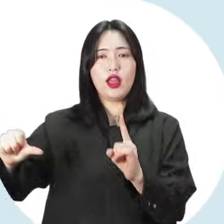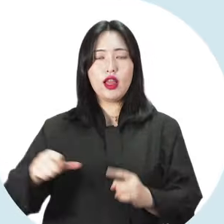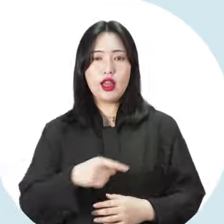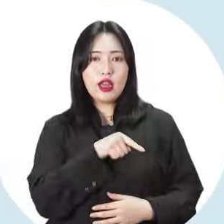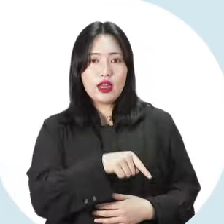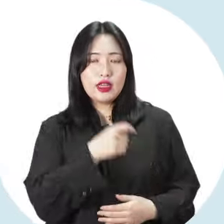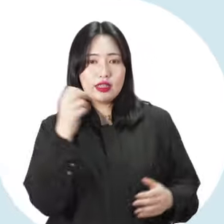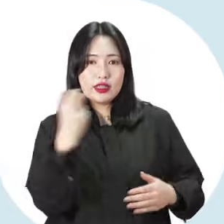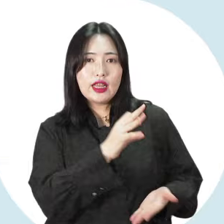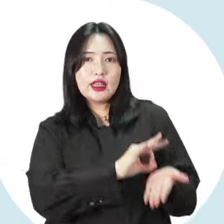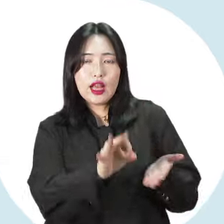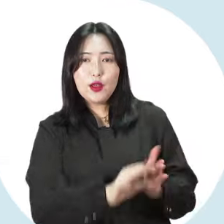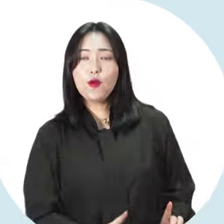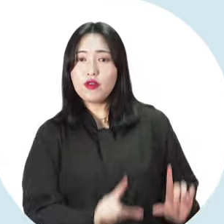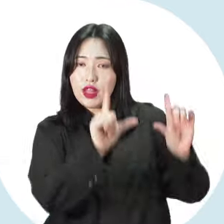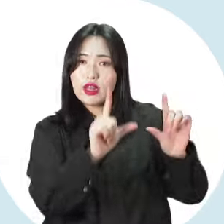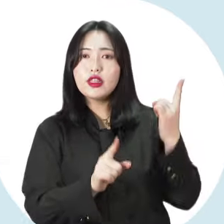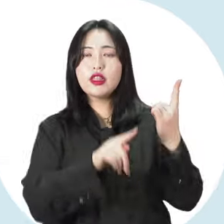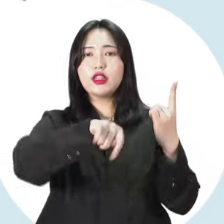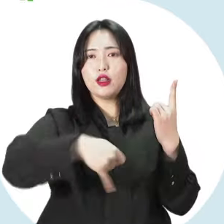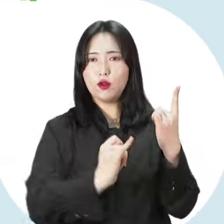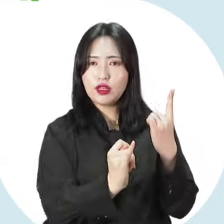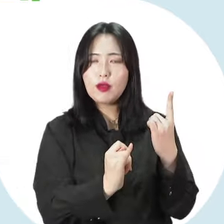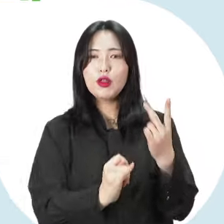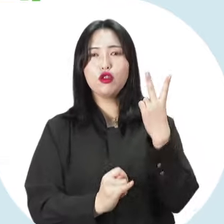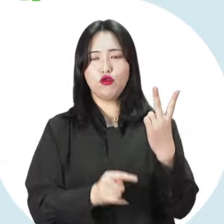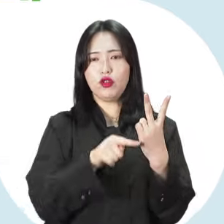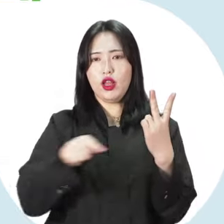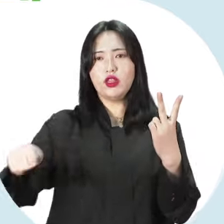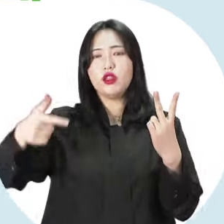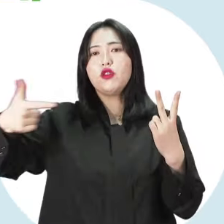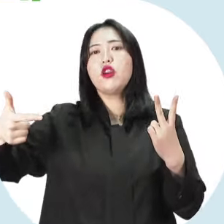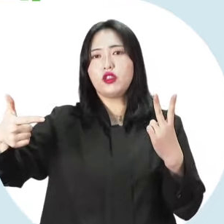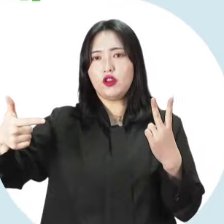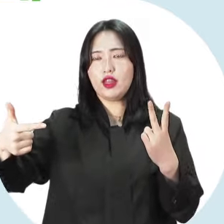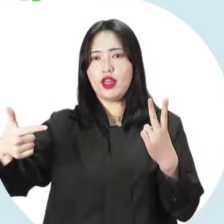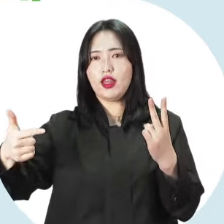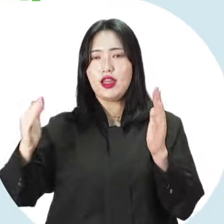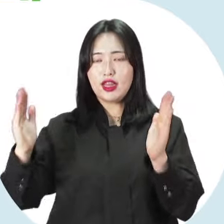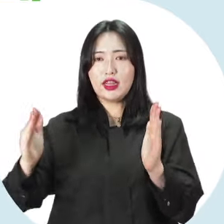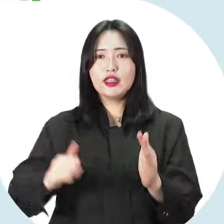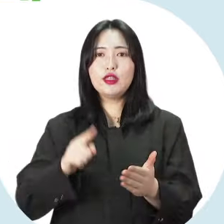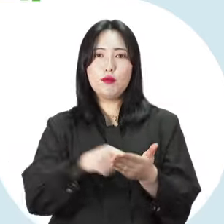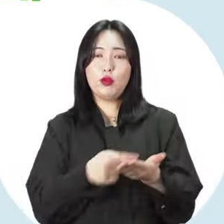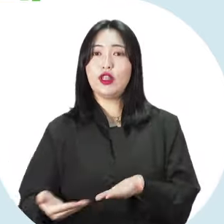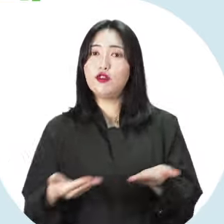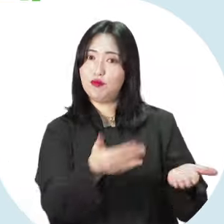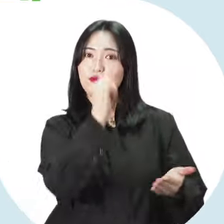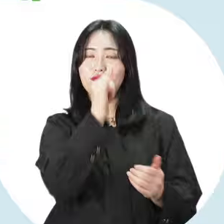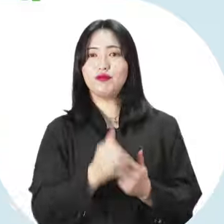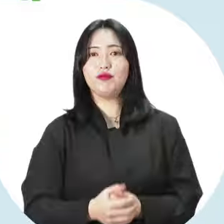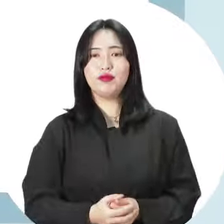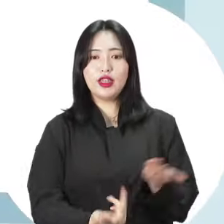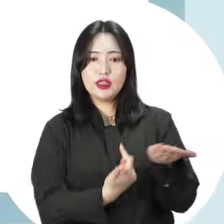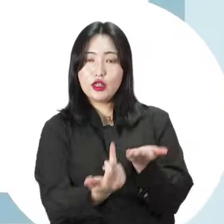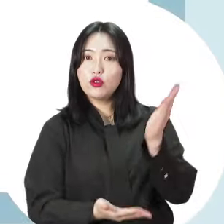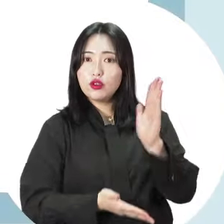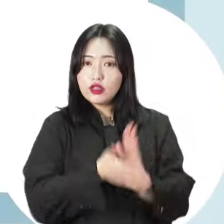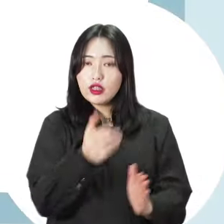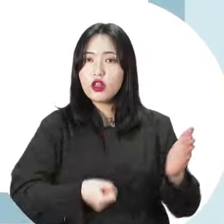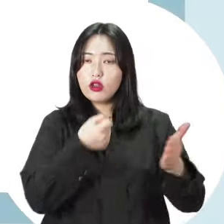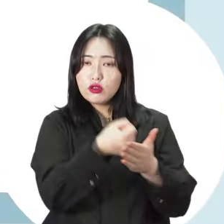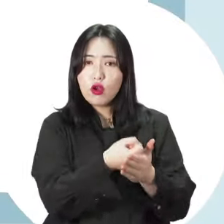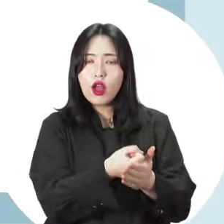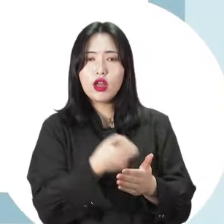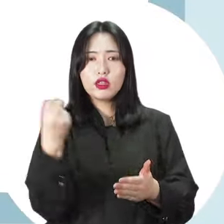5매까지 재활용 데이에는 1kg당 2매, 최대 6매까지 보상해준답니다.